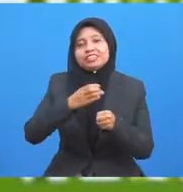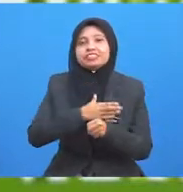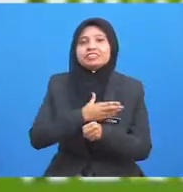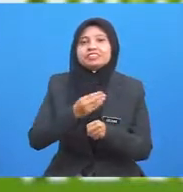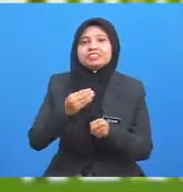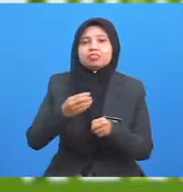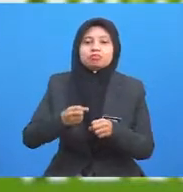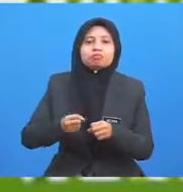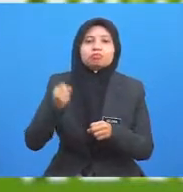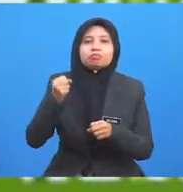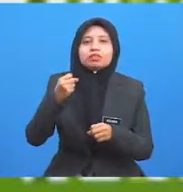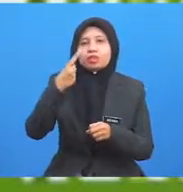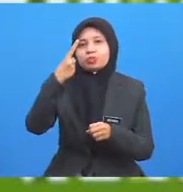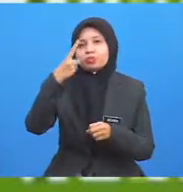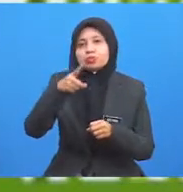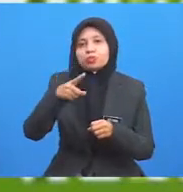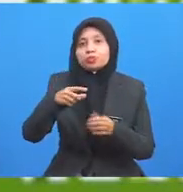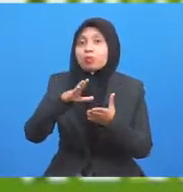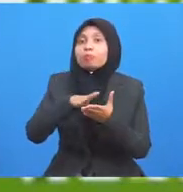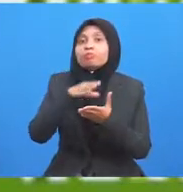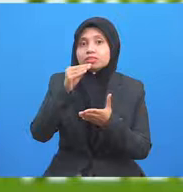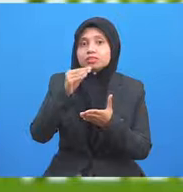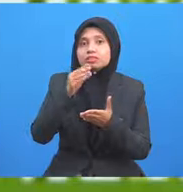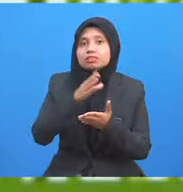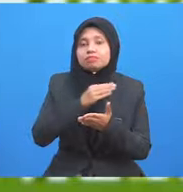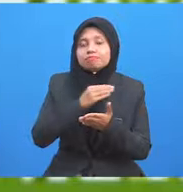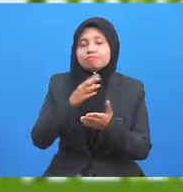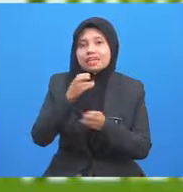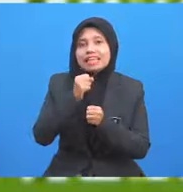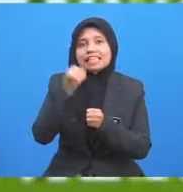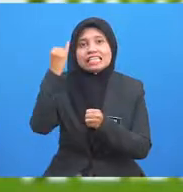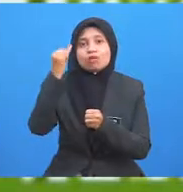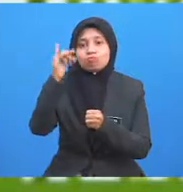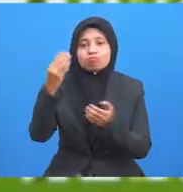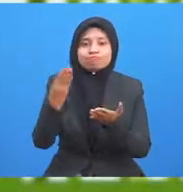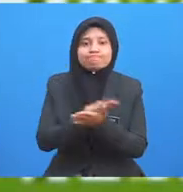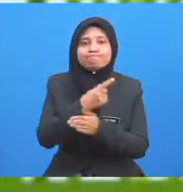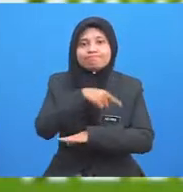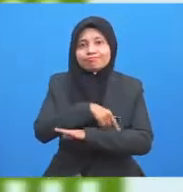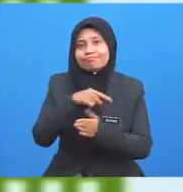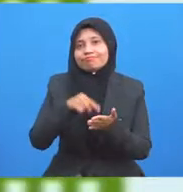sehat dan bersemangat untuk belajar dan menimba ilmu yang baru pada hari ini.